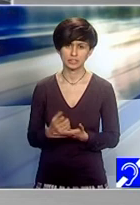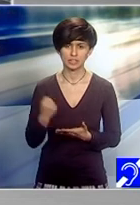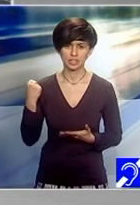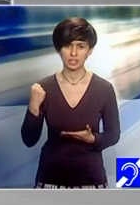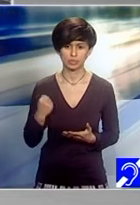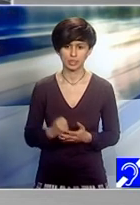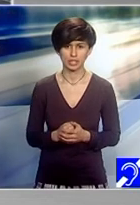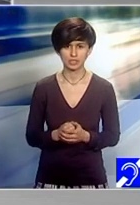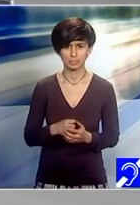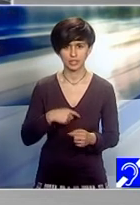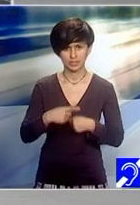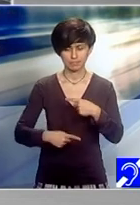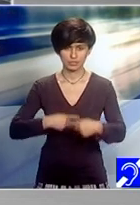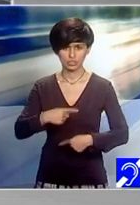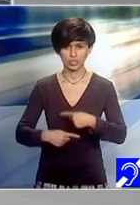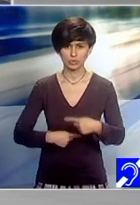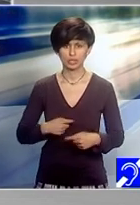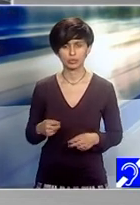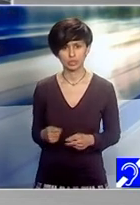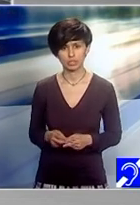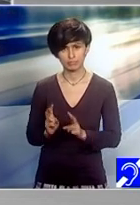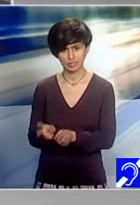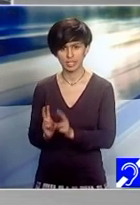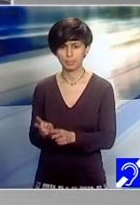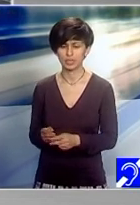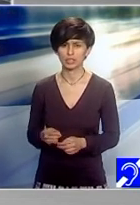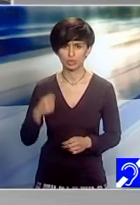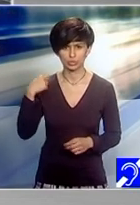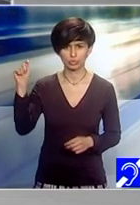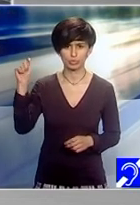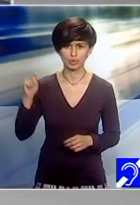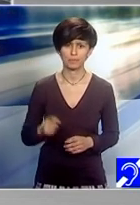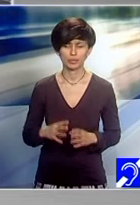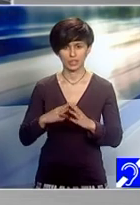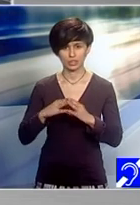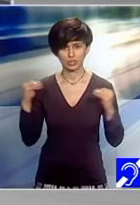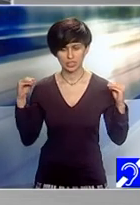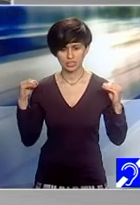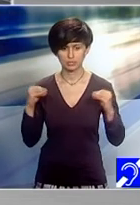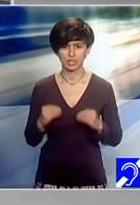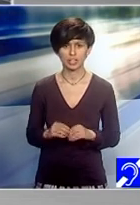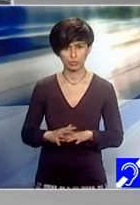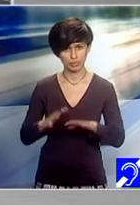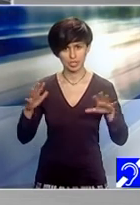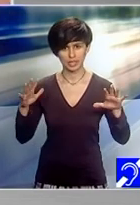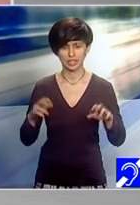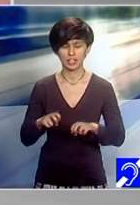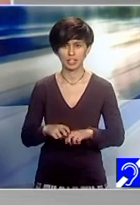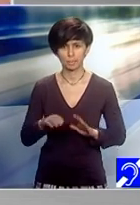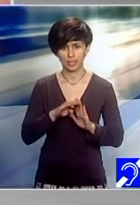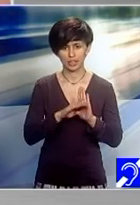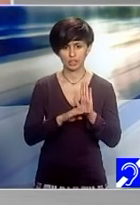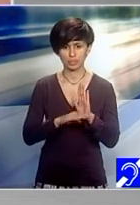circuitul terapiilor foarte scumpe care vor dispare cu odată cu generalizarea programelor de screening. Și a tratamentului